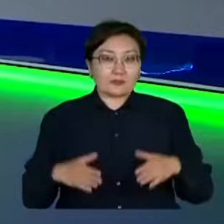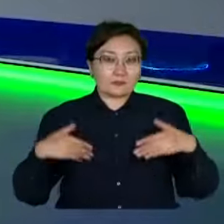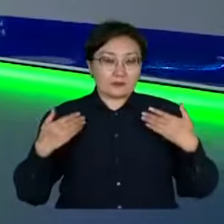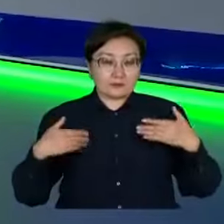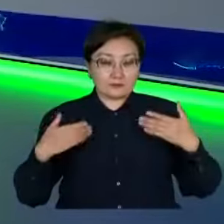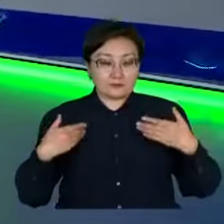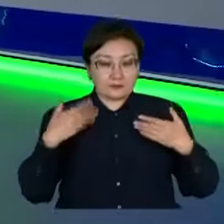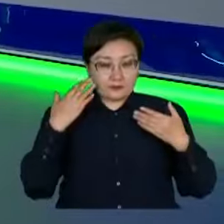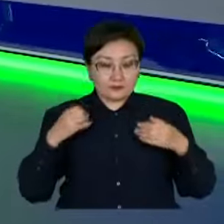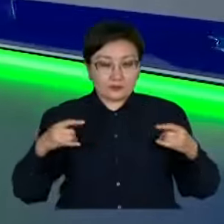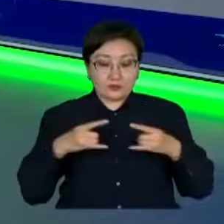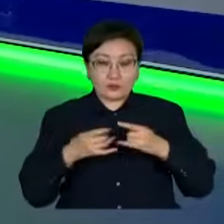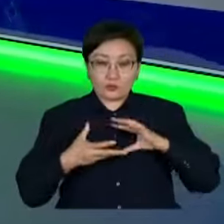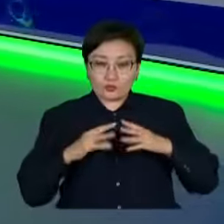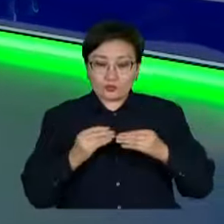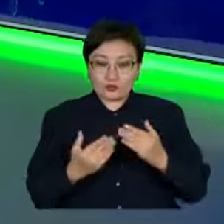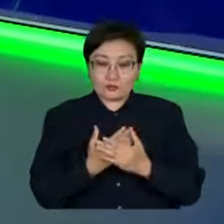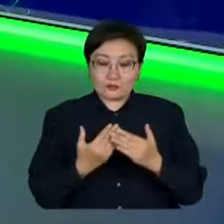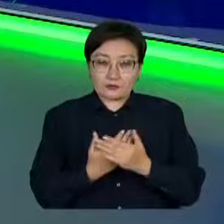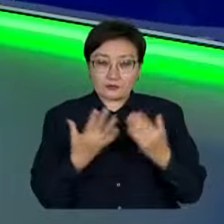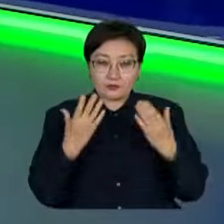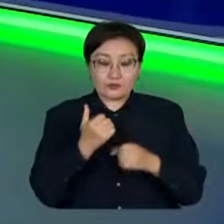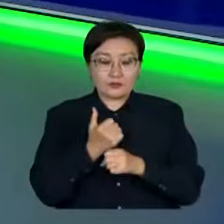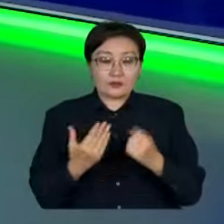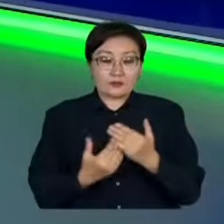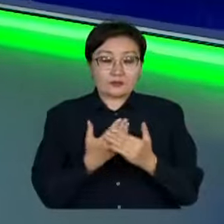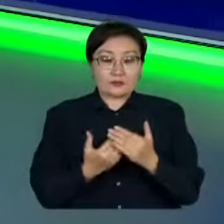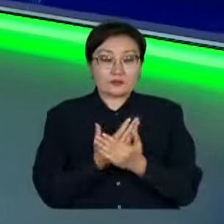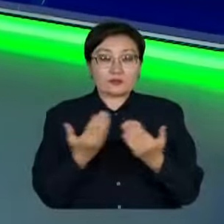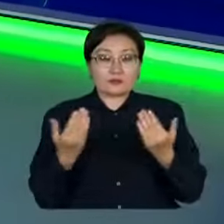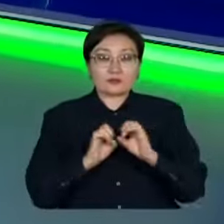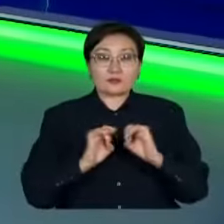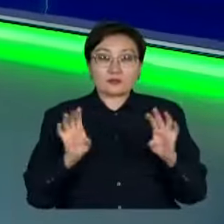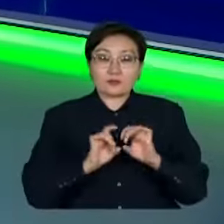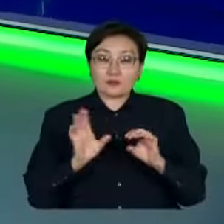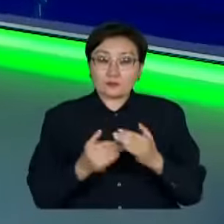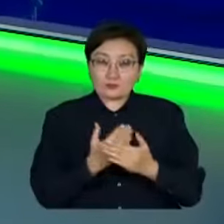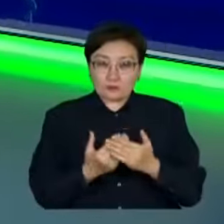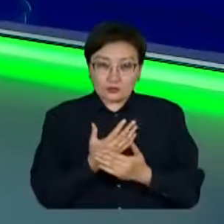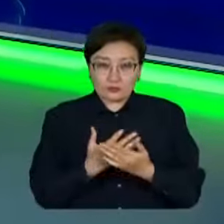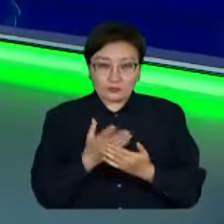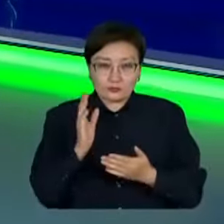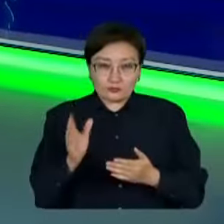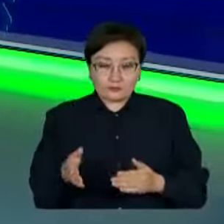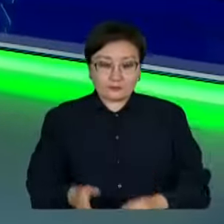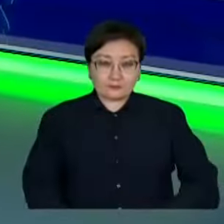Армысыздар, тікелей эфирде қорытынды жаңалықтар студияда мен аяулым Күлжігіт және әріптесім Бұлбұл Қалнұрқызы. Бүгінгі шығарылымнан